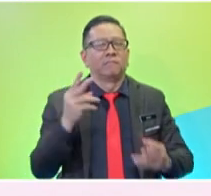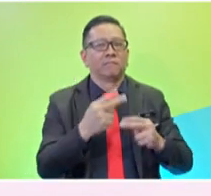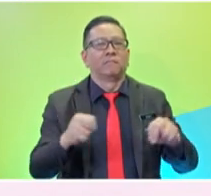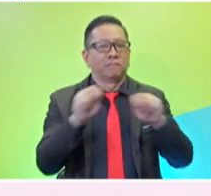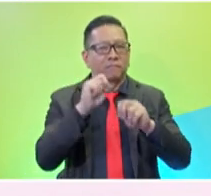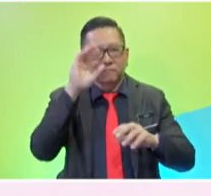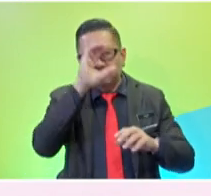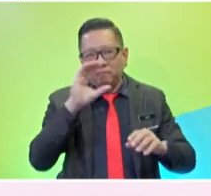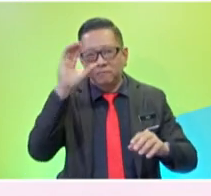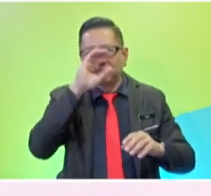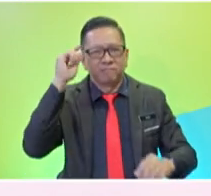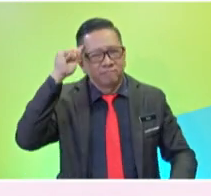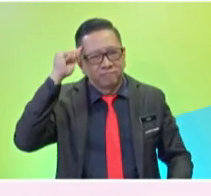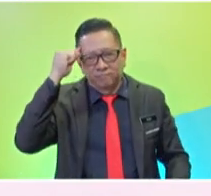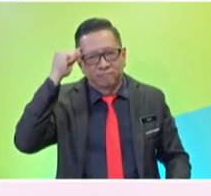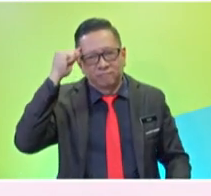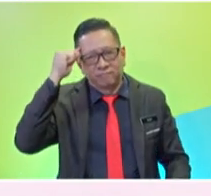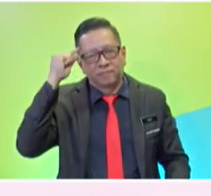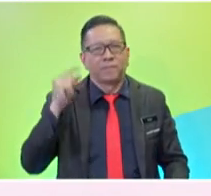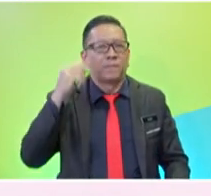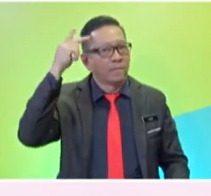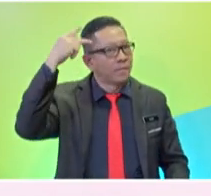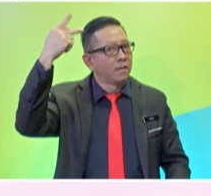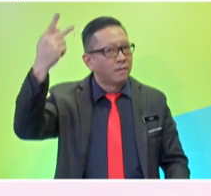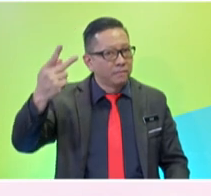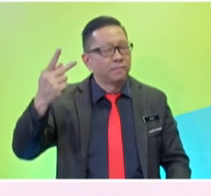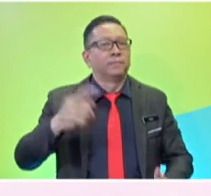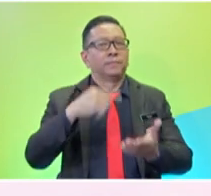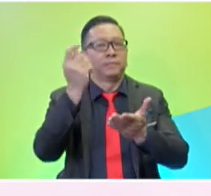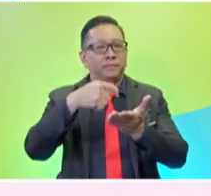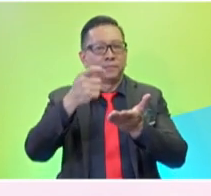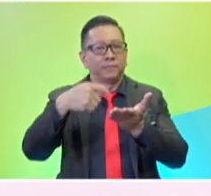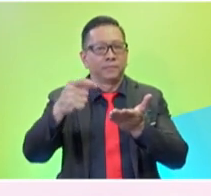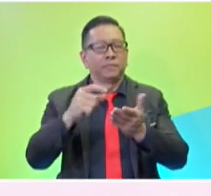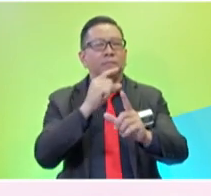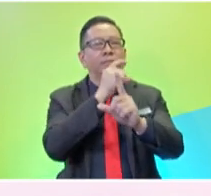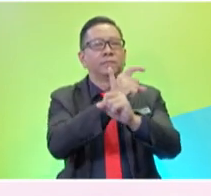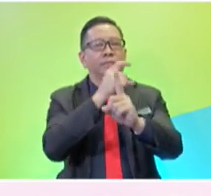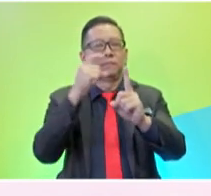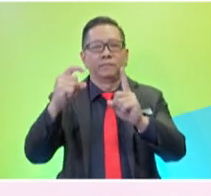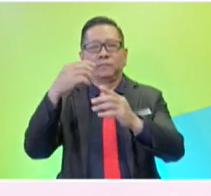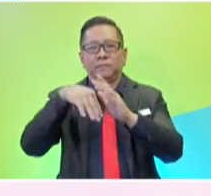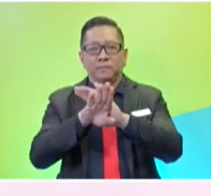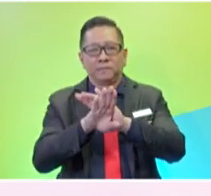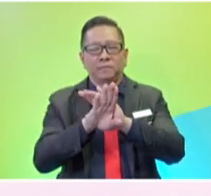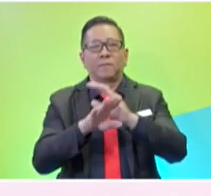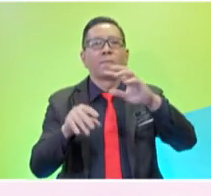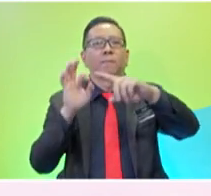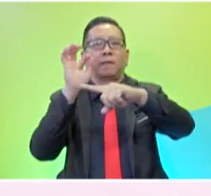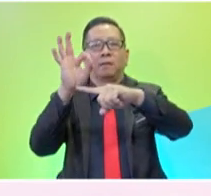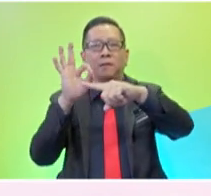diketahui di konsep kadalan adalah kita menulis nisbah tersebut dalam bentuk pecahan